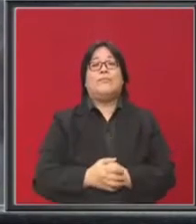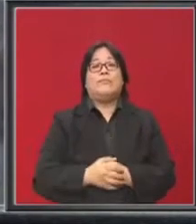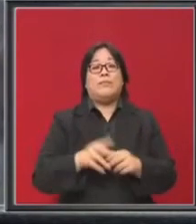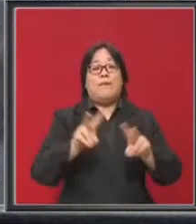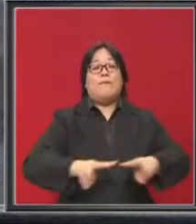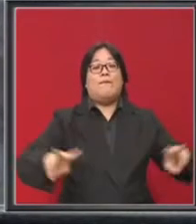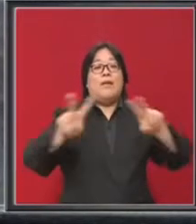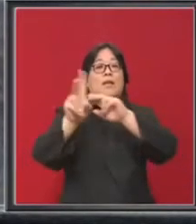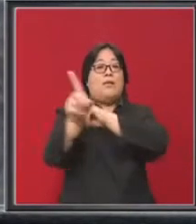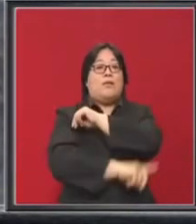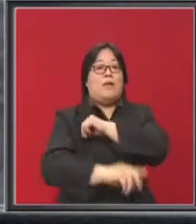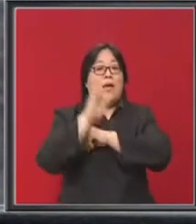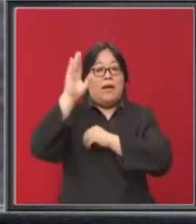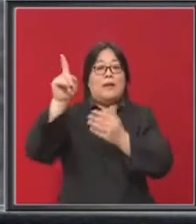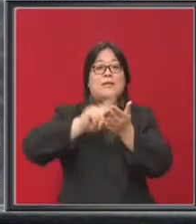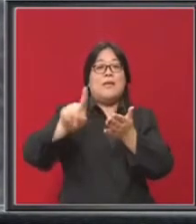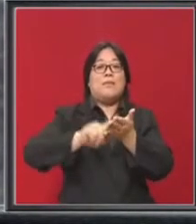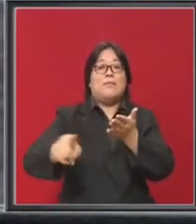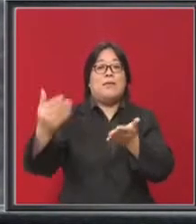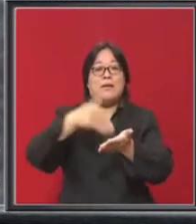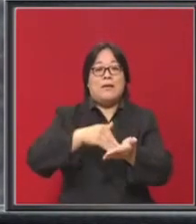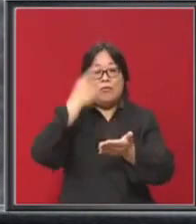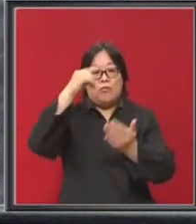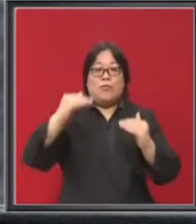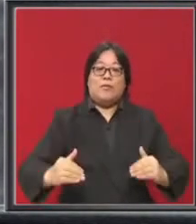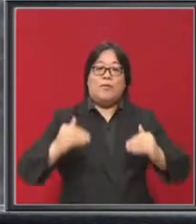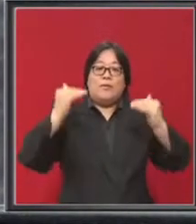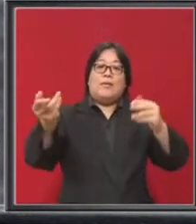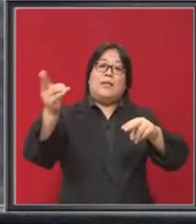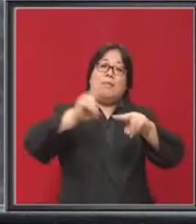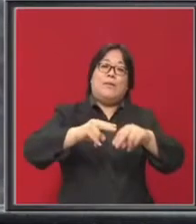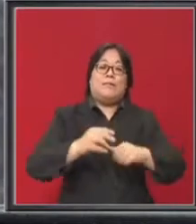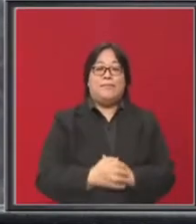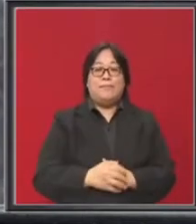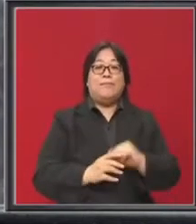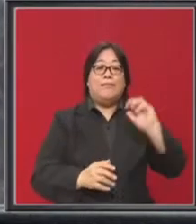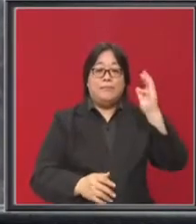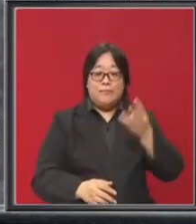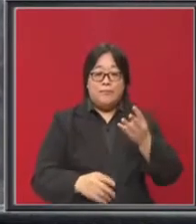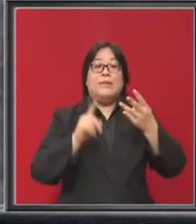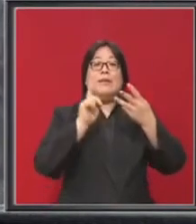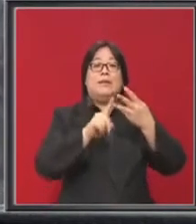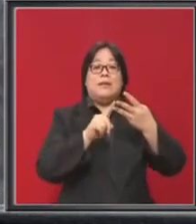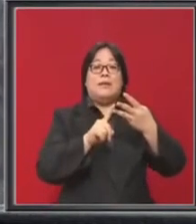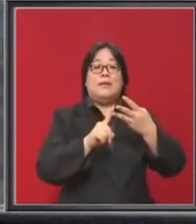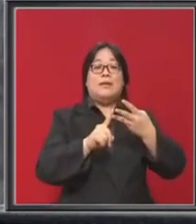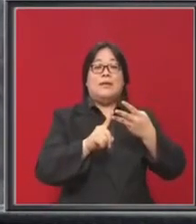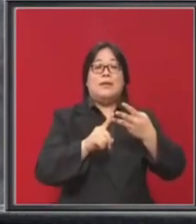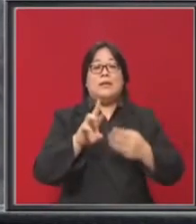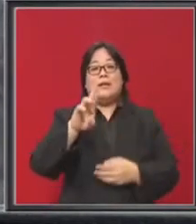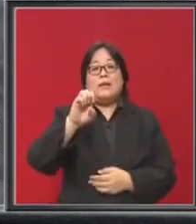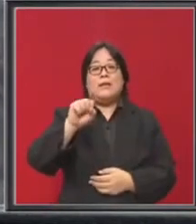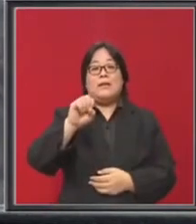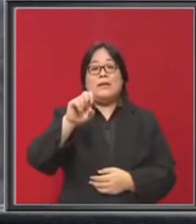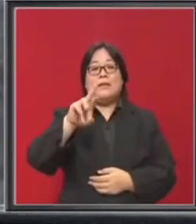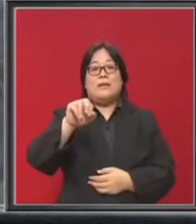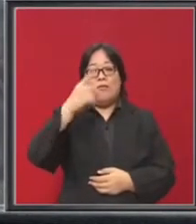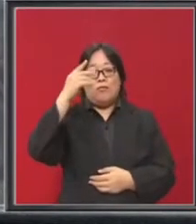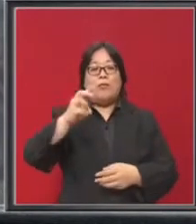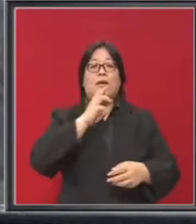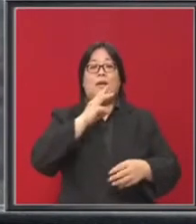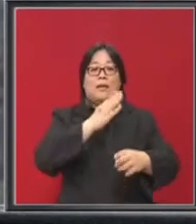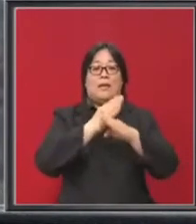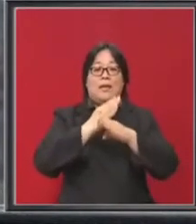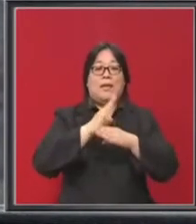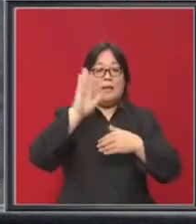nilai komponen juga akan di semak-semak dapat ditingkatkan yang ketiga elemen vertikal Horizon simpanan bagi